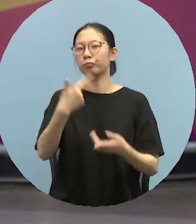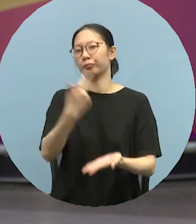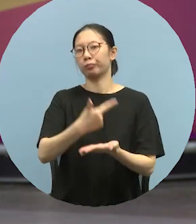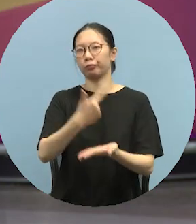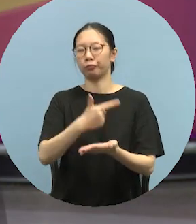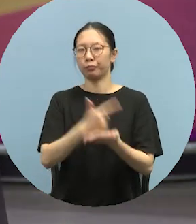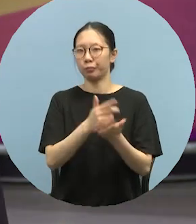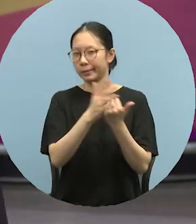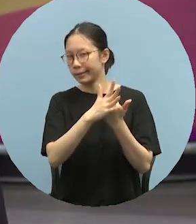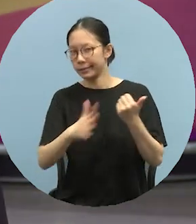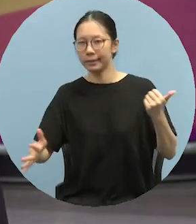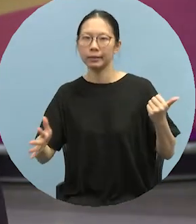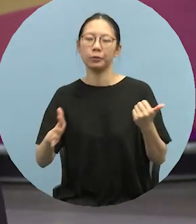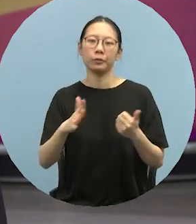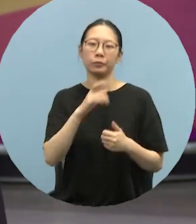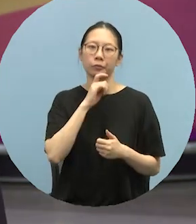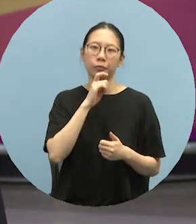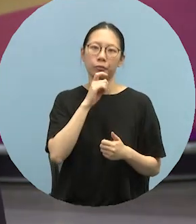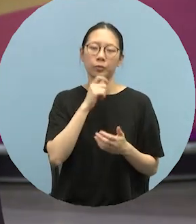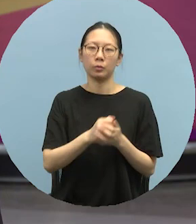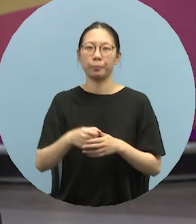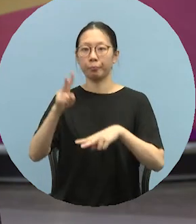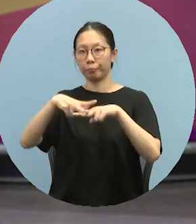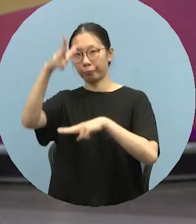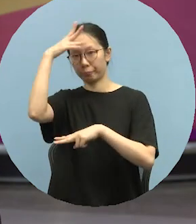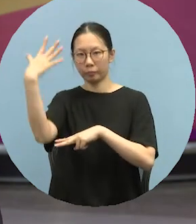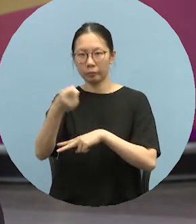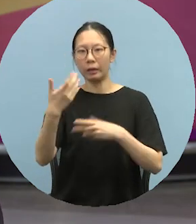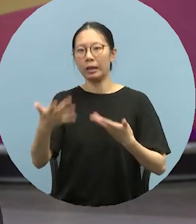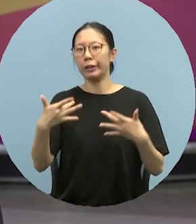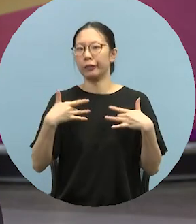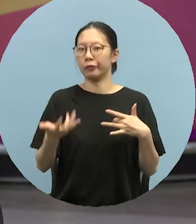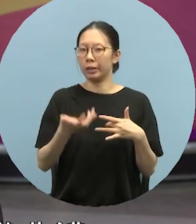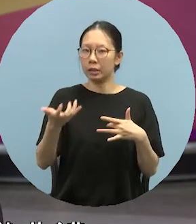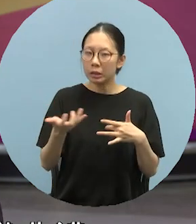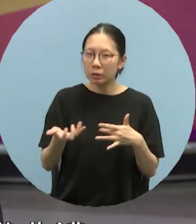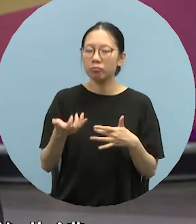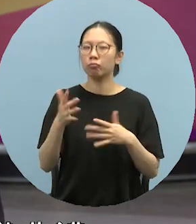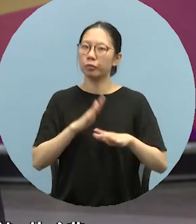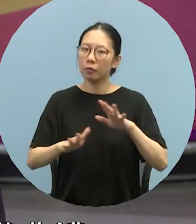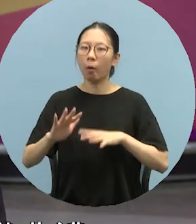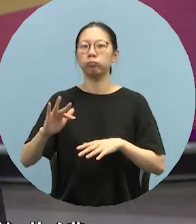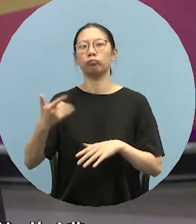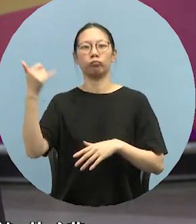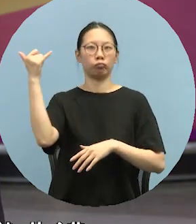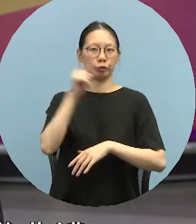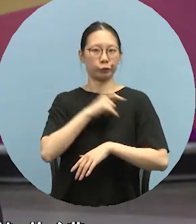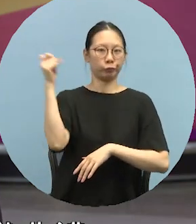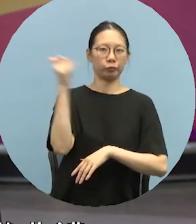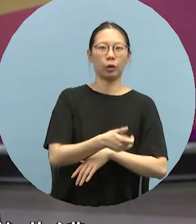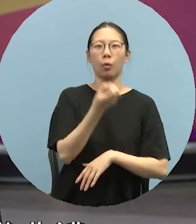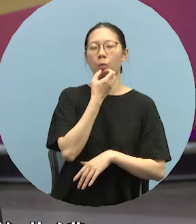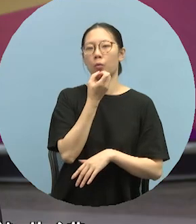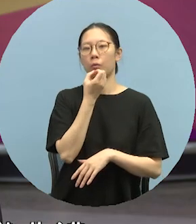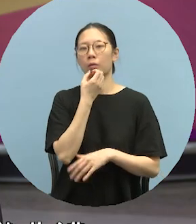深遠。習主席在疫情之下親臨香港出席慶祝大